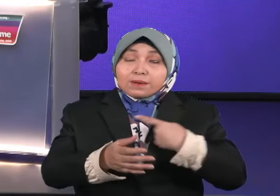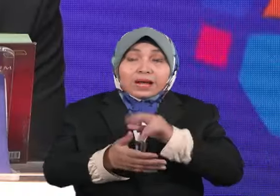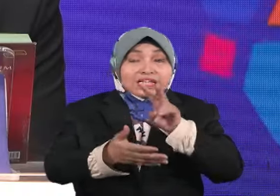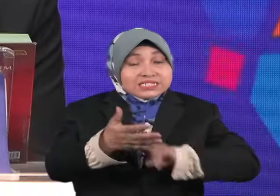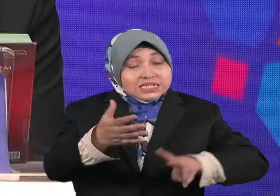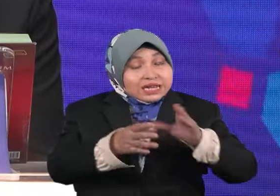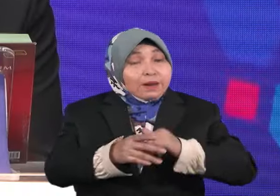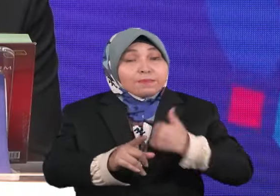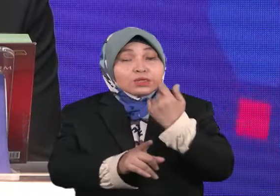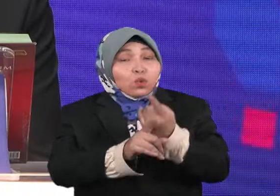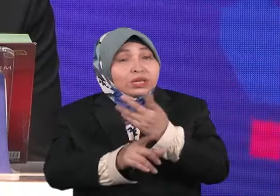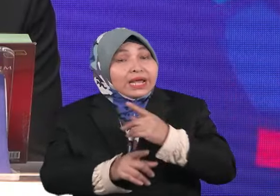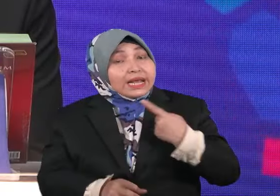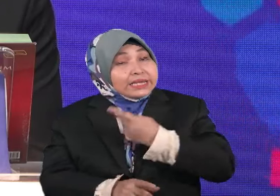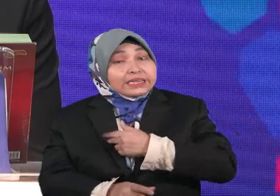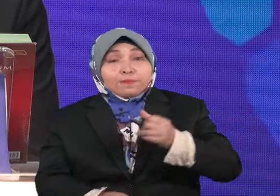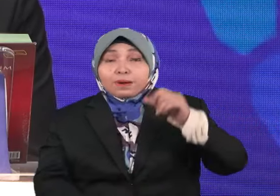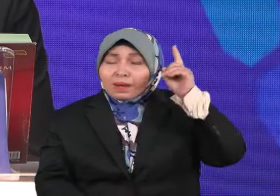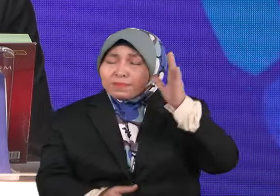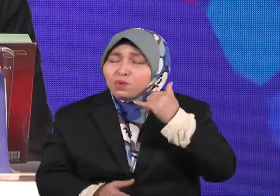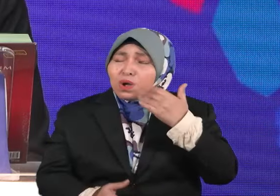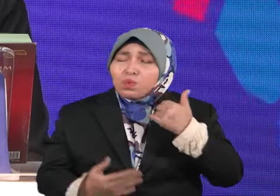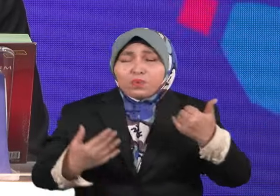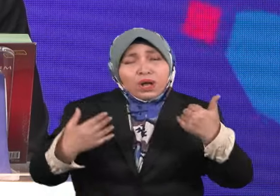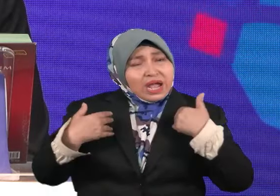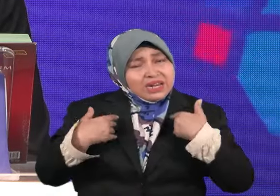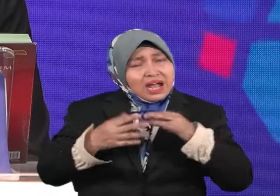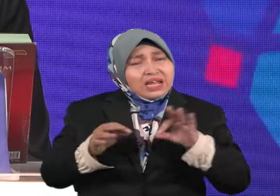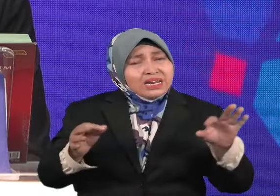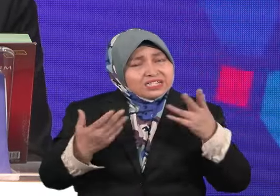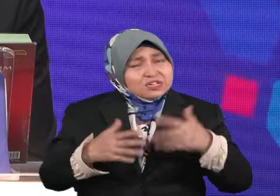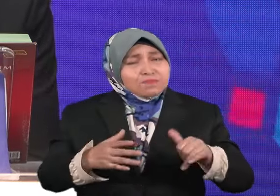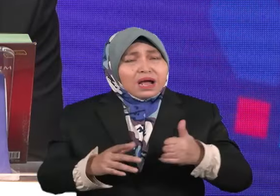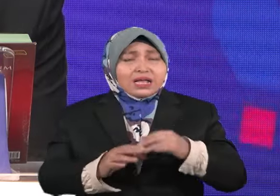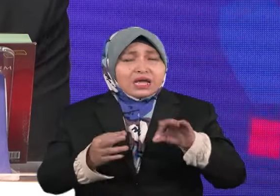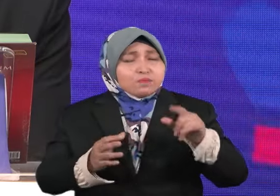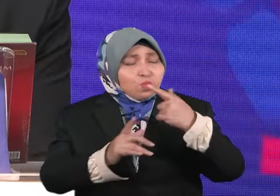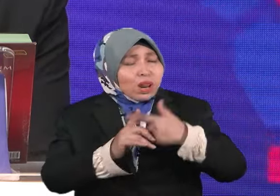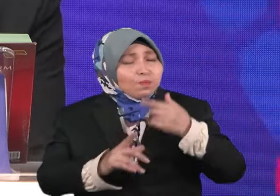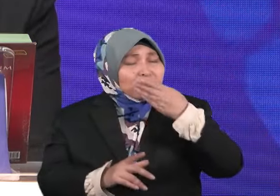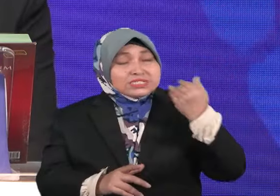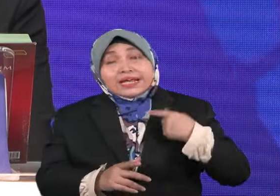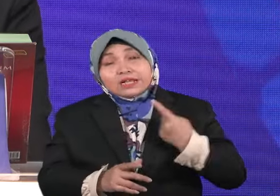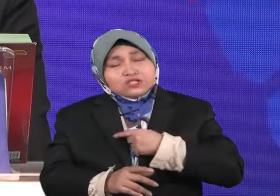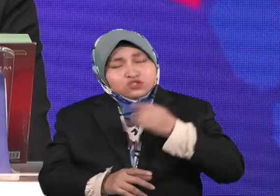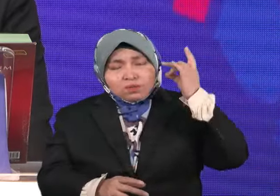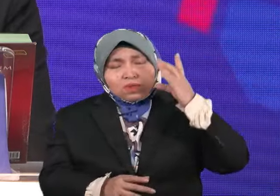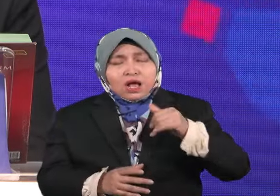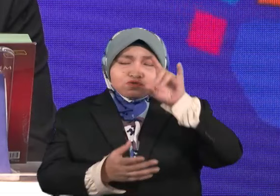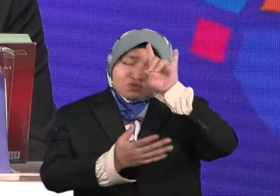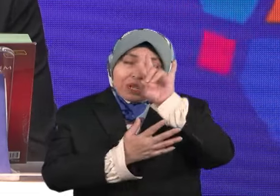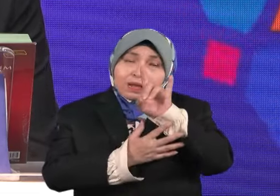betulkan dan kita memahami kenapa ada ayat ini selepas ayat bulan puasa. Betul. InsyaAllah, kita baca dahulu. A'udzubillah